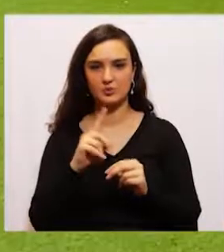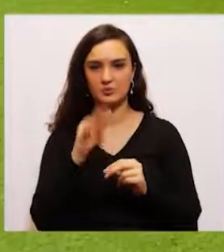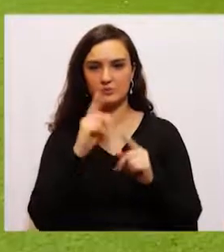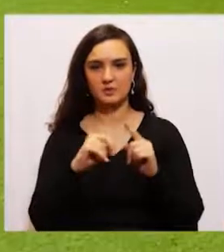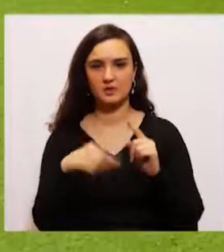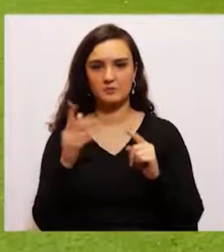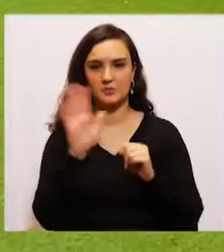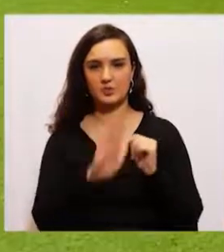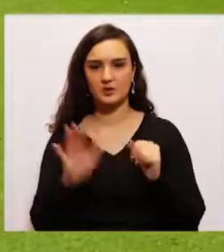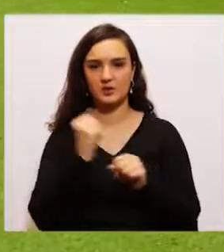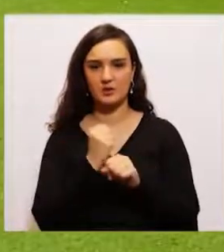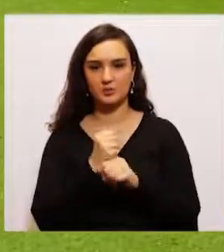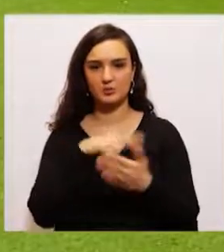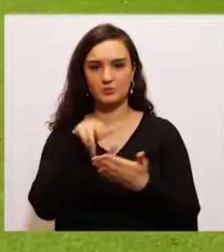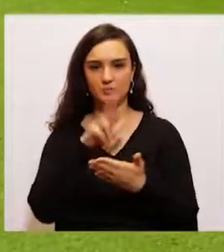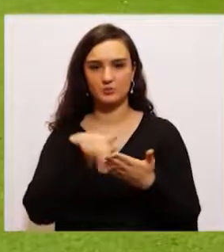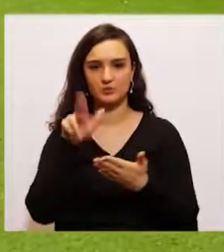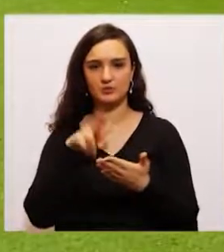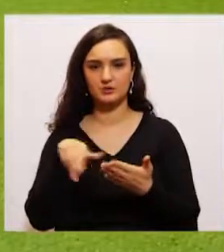მე ფონი გავაკეთოთ ფუნჯით